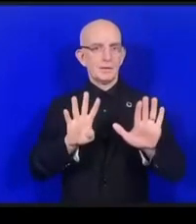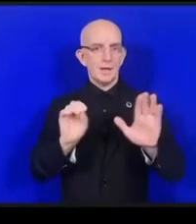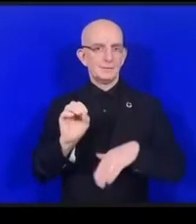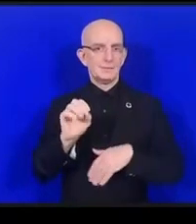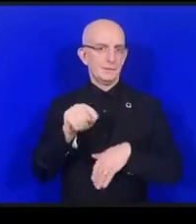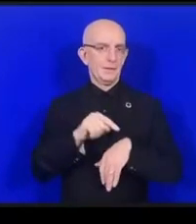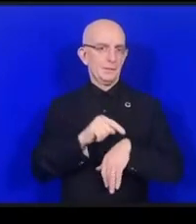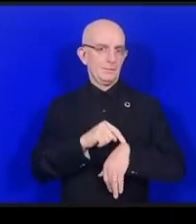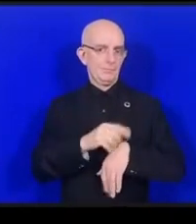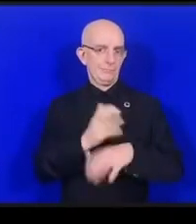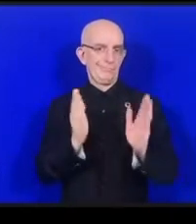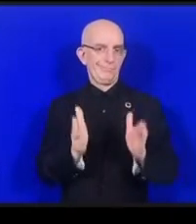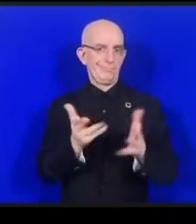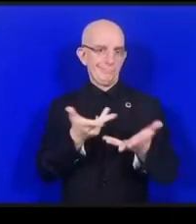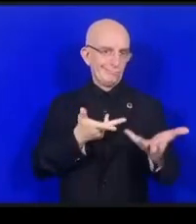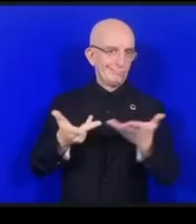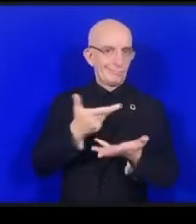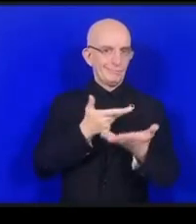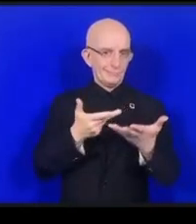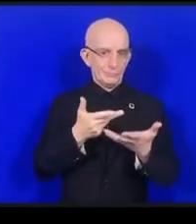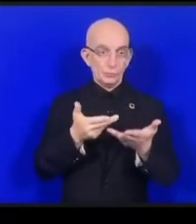90 секунд